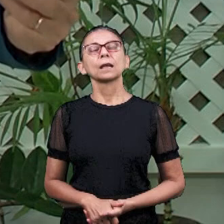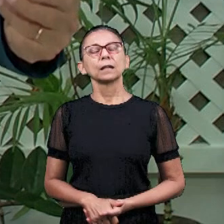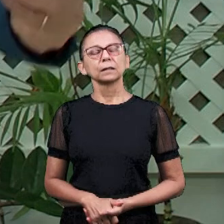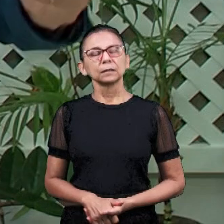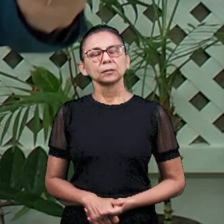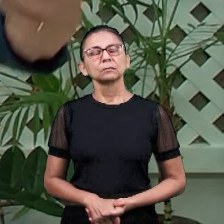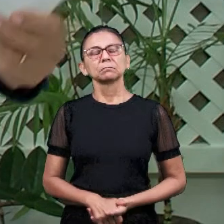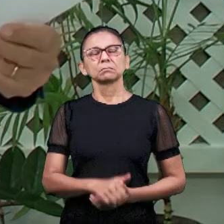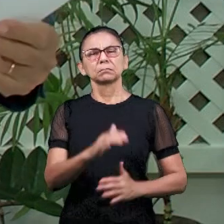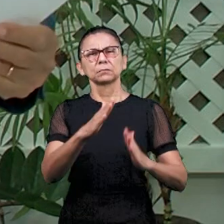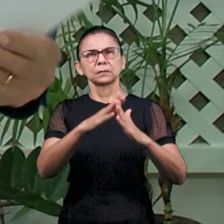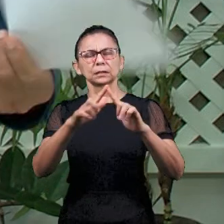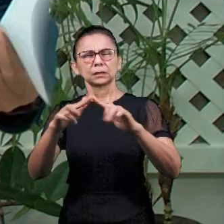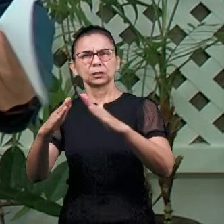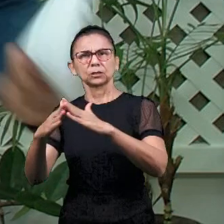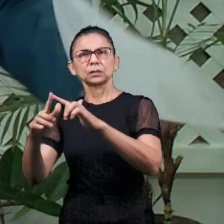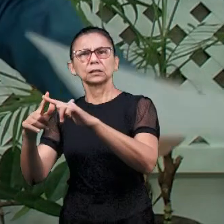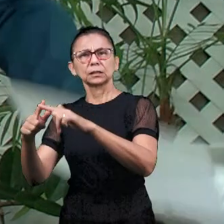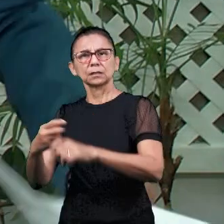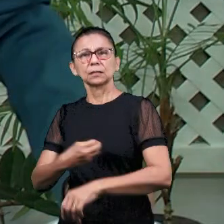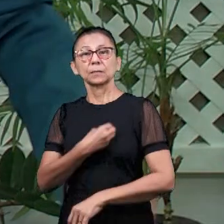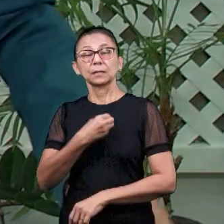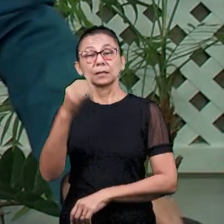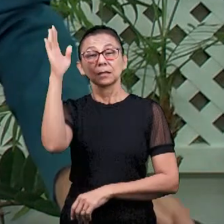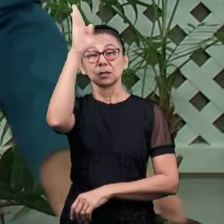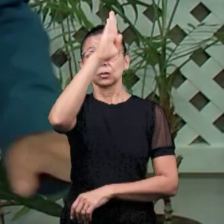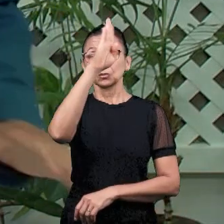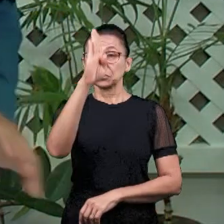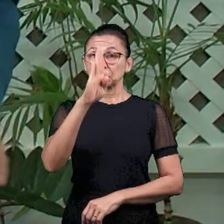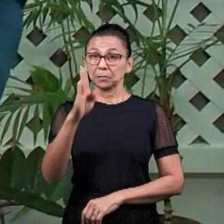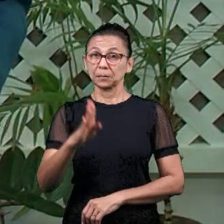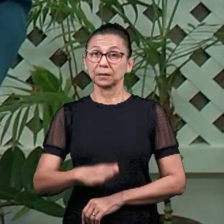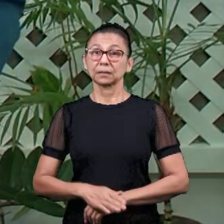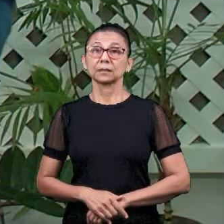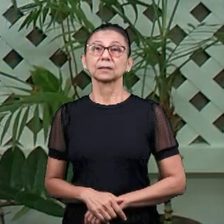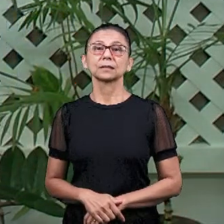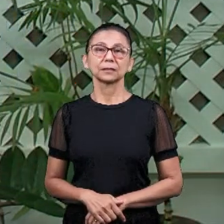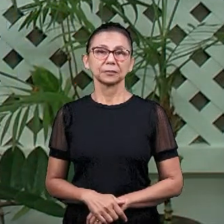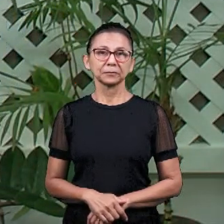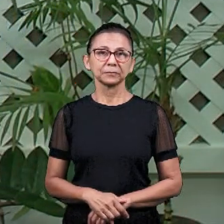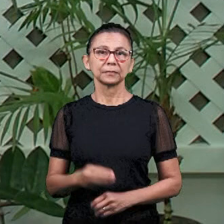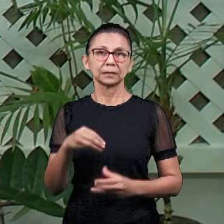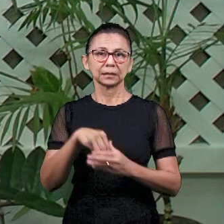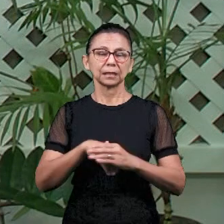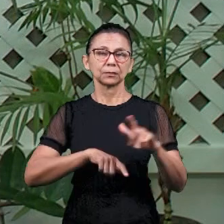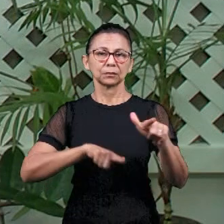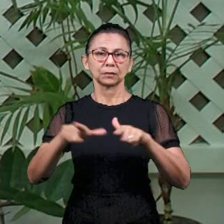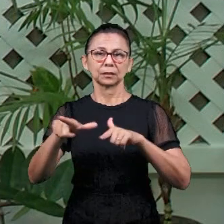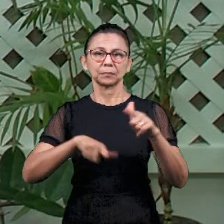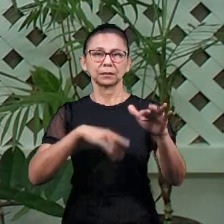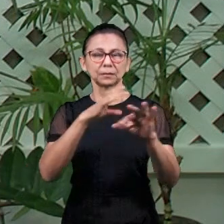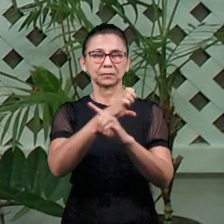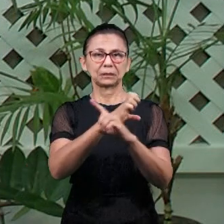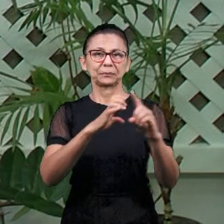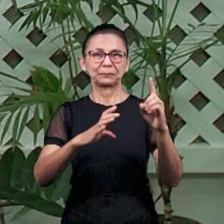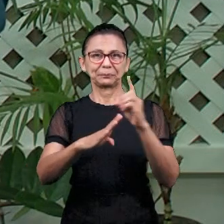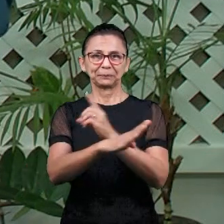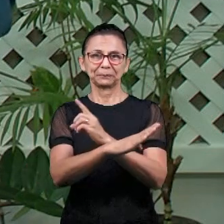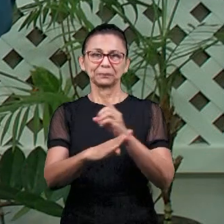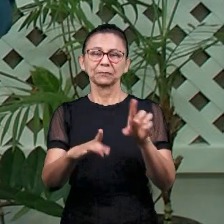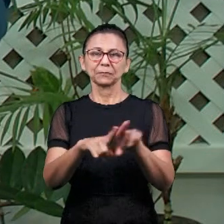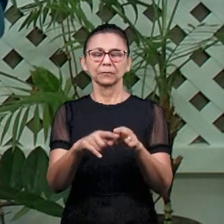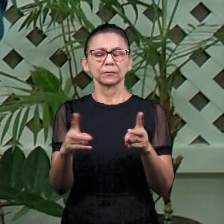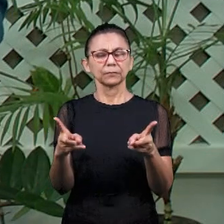Brésil dans le travail de l'école biblique dominicale. Et nous observons une chose, c'est qu'il y a